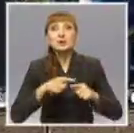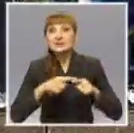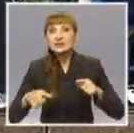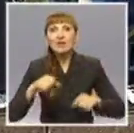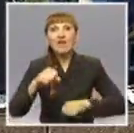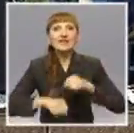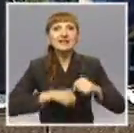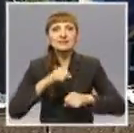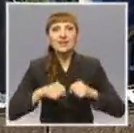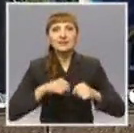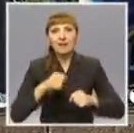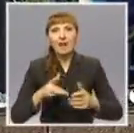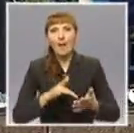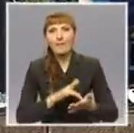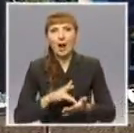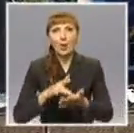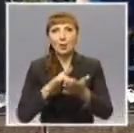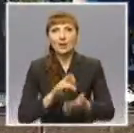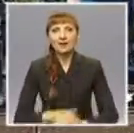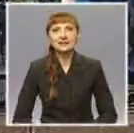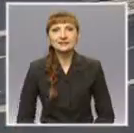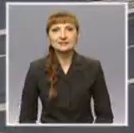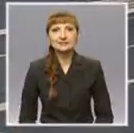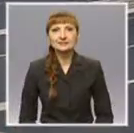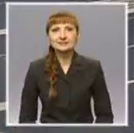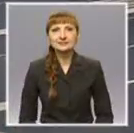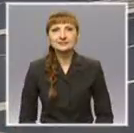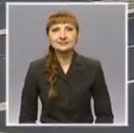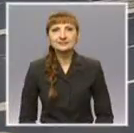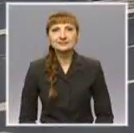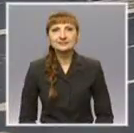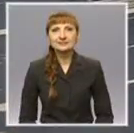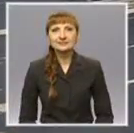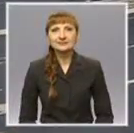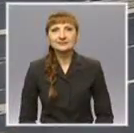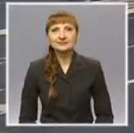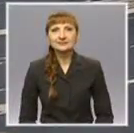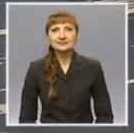велосипедных прогулок. Бахыджан Нурпейисов, Асет Кундакпаев, телеканал «Алматы».